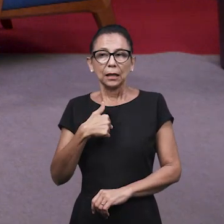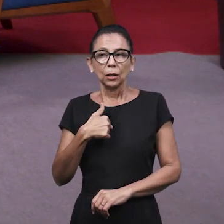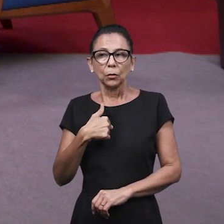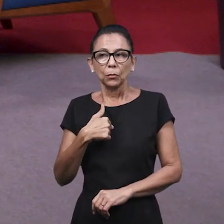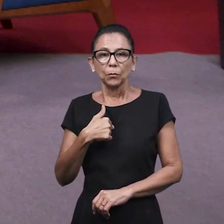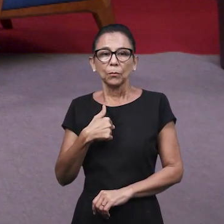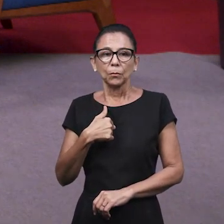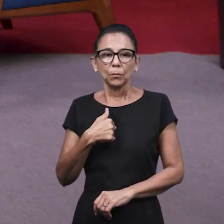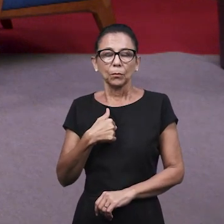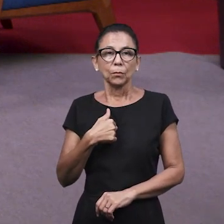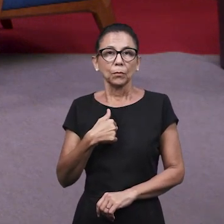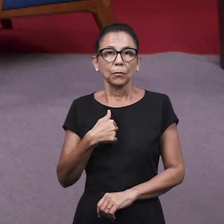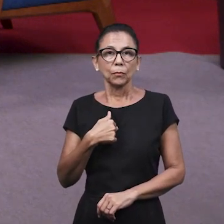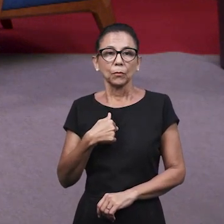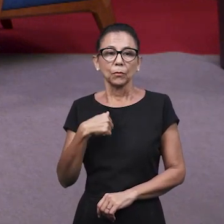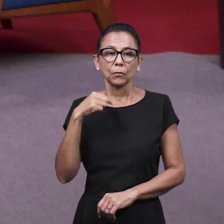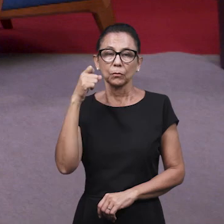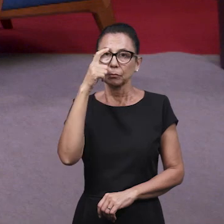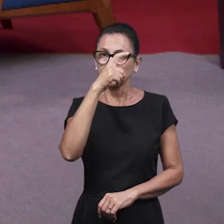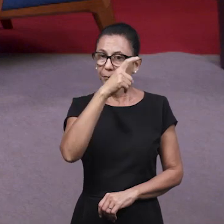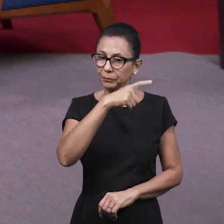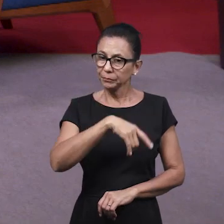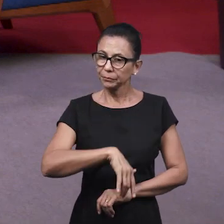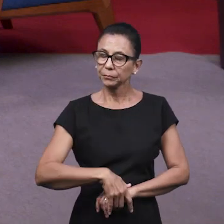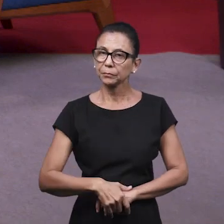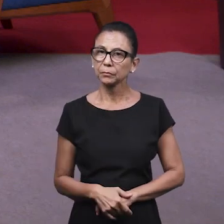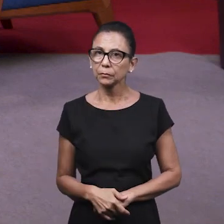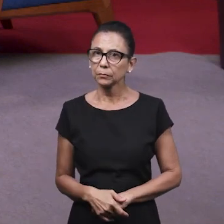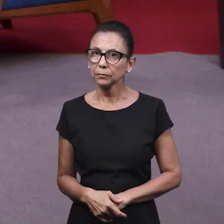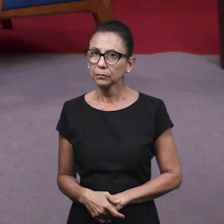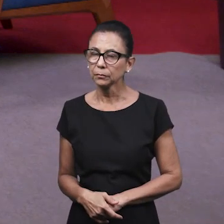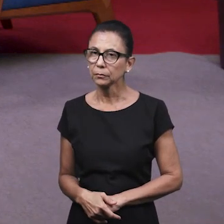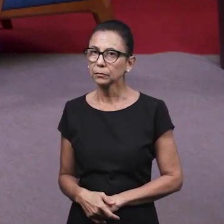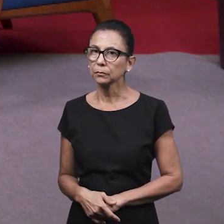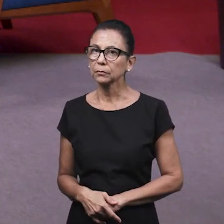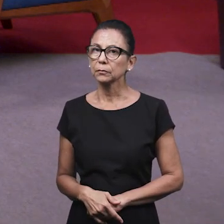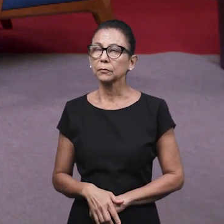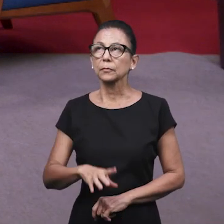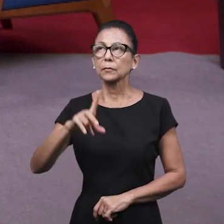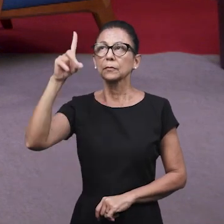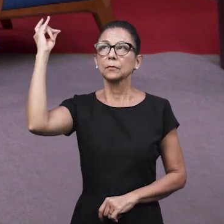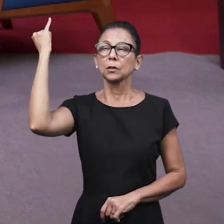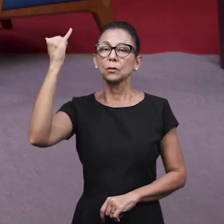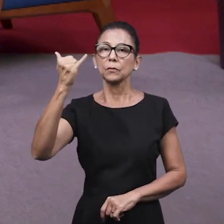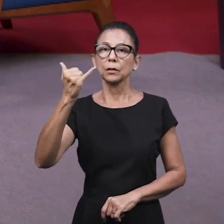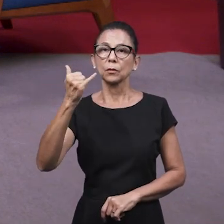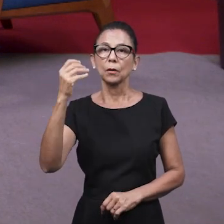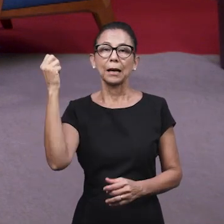Qui, en vérité, et Dieu a dit, à qui l'aime, le fils de qui tu aimes.